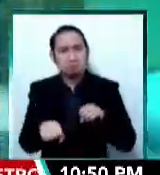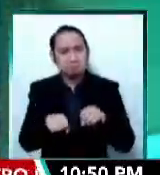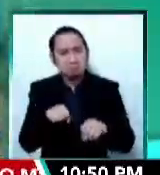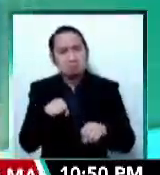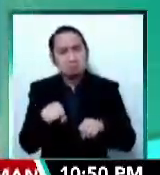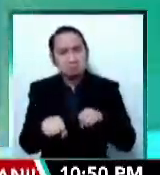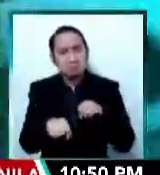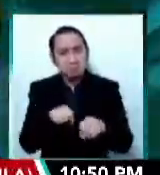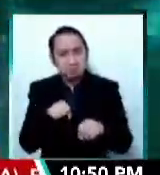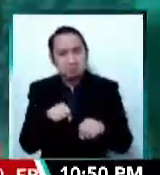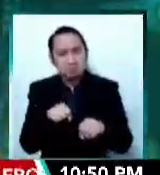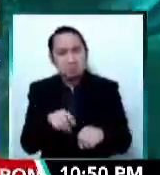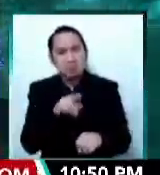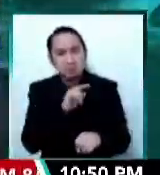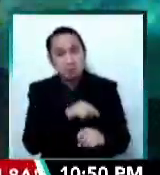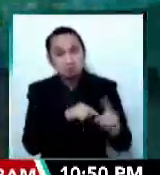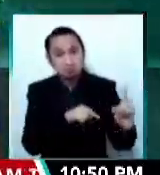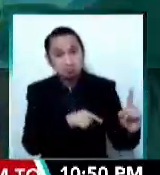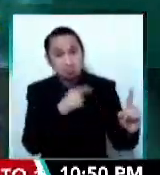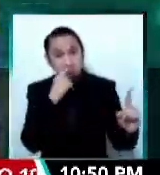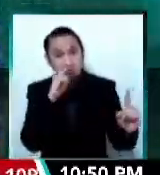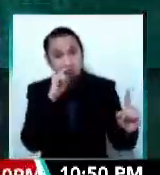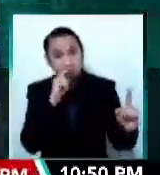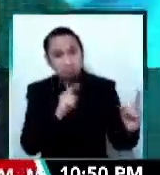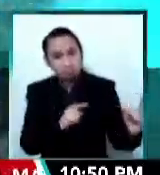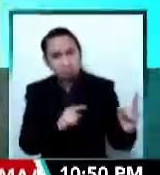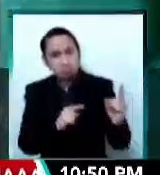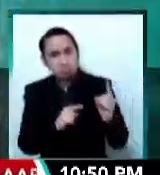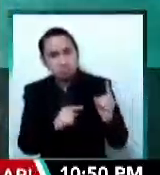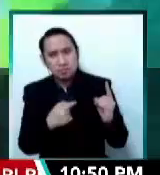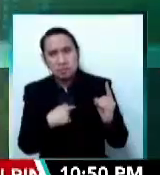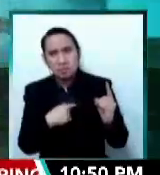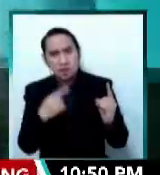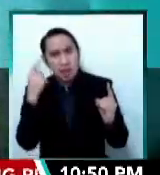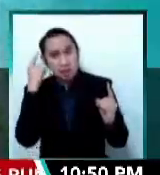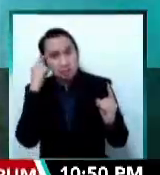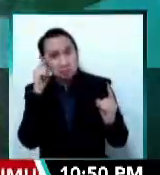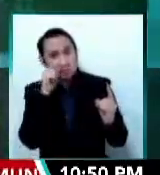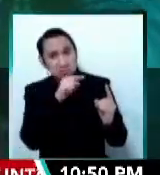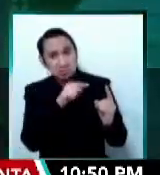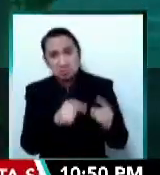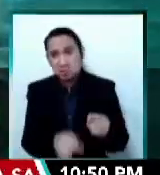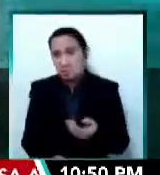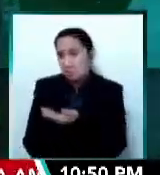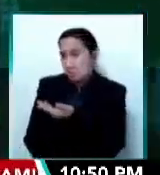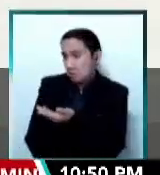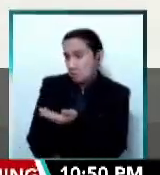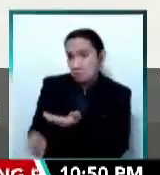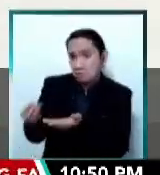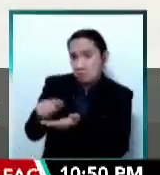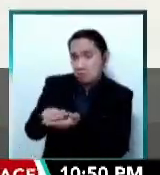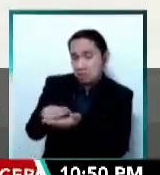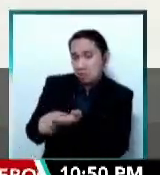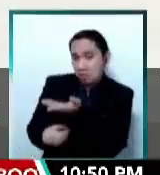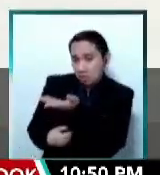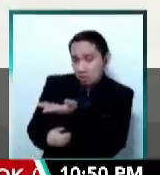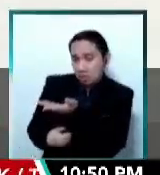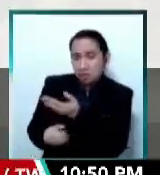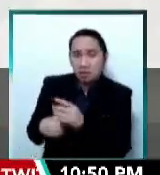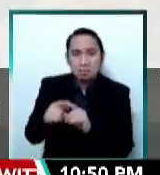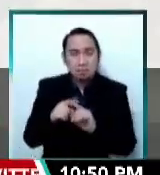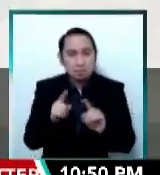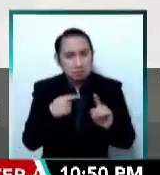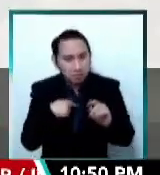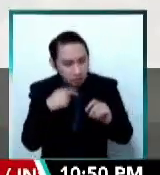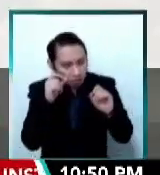lapitan siya ng batang yan. Inakala raw niya na manghihingi ito ng pera sa kanya, pero ang kanyang gulat nang